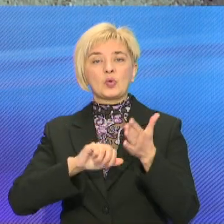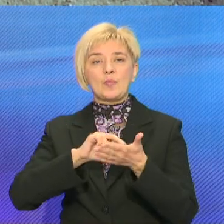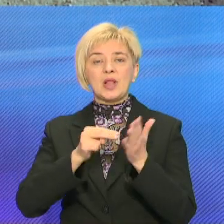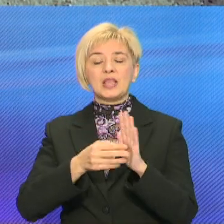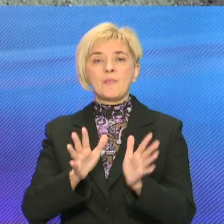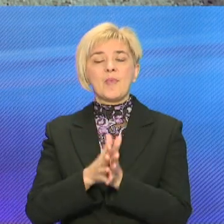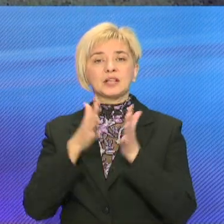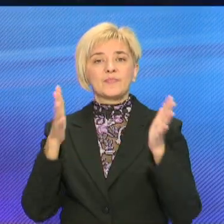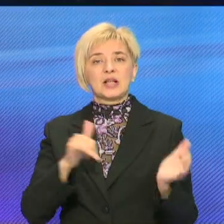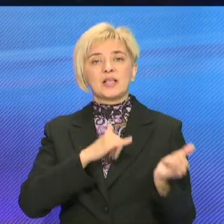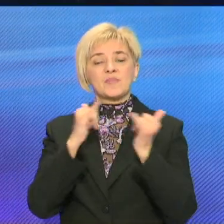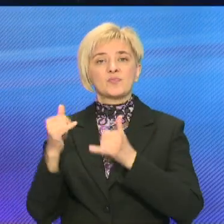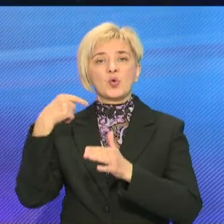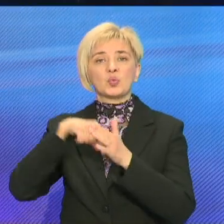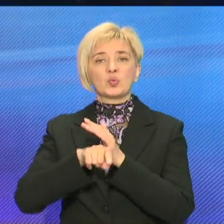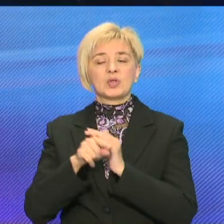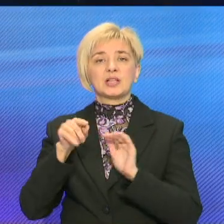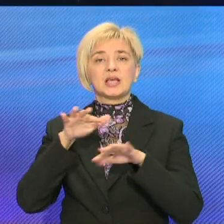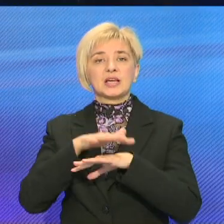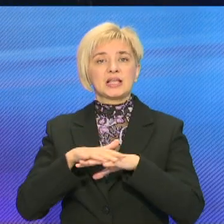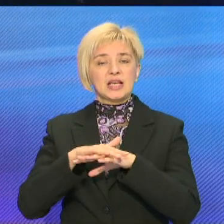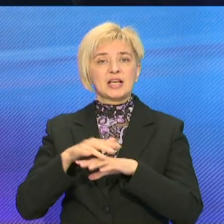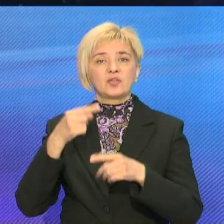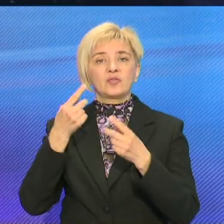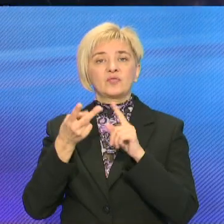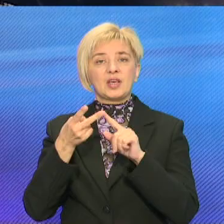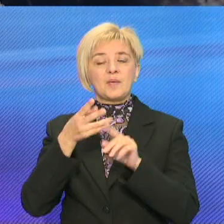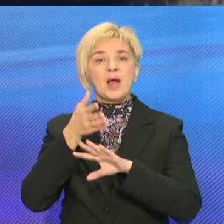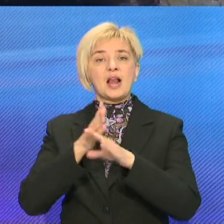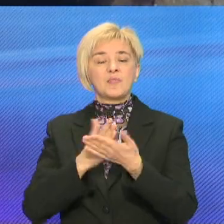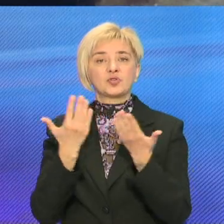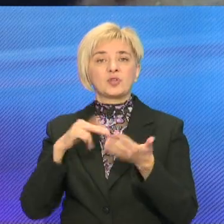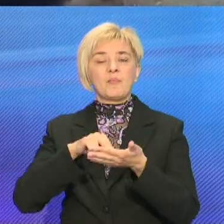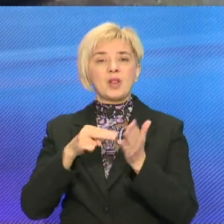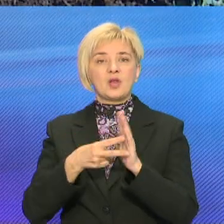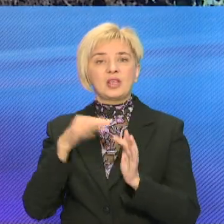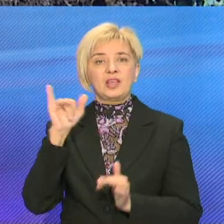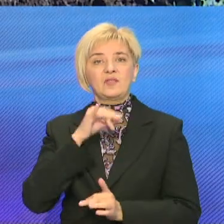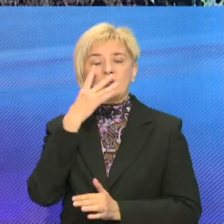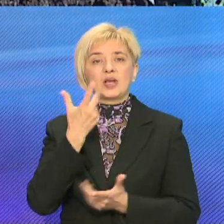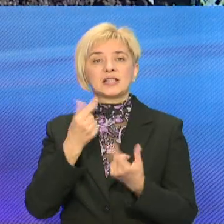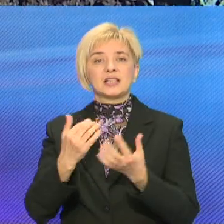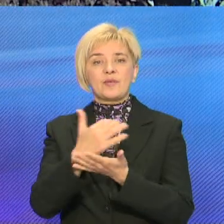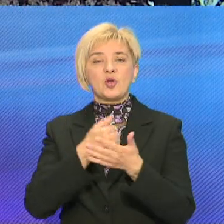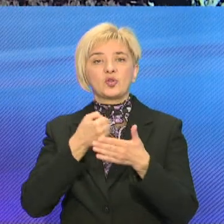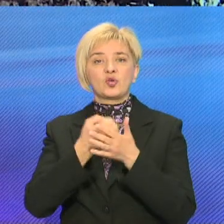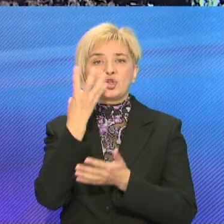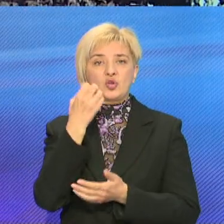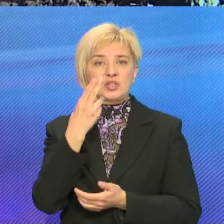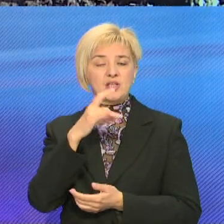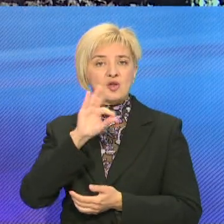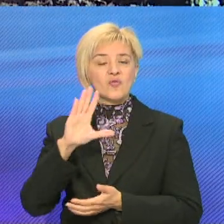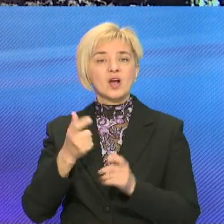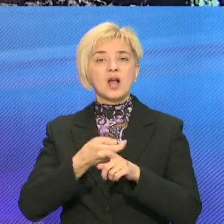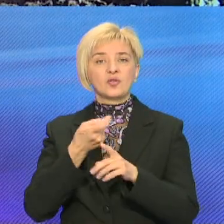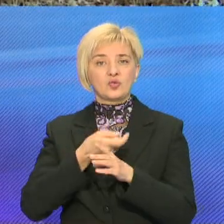Максимально забеспечить внутренний рынок другим хлебом сёлета разлічваюць і у Прынёмані, где збираюць до 400 центнеров бульбы с гектара. А кроме того,